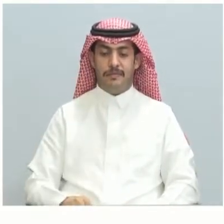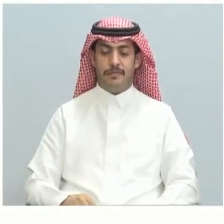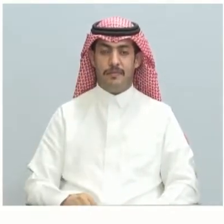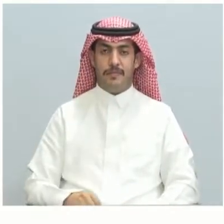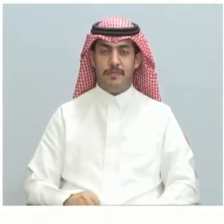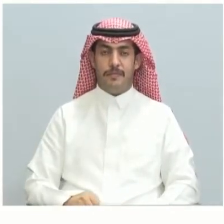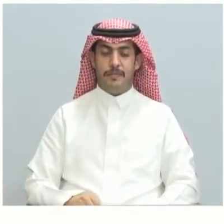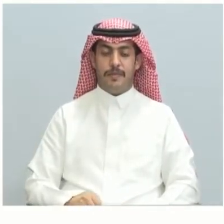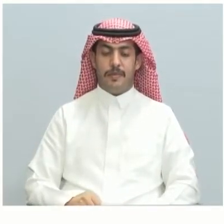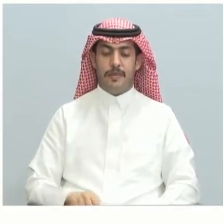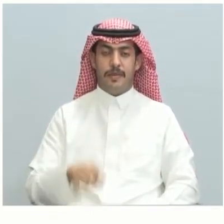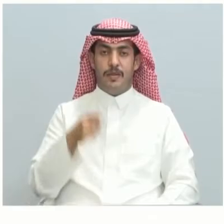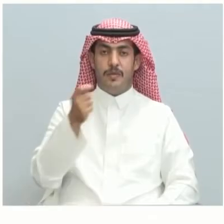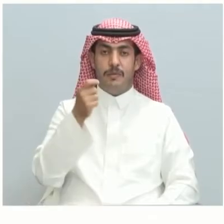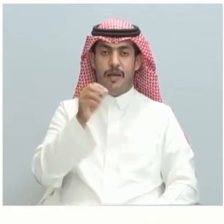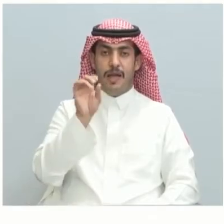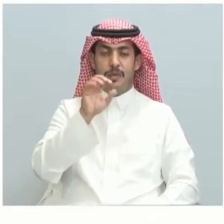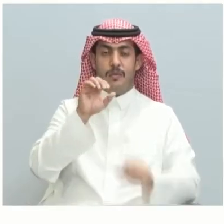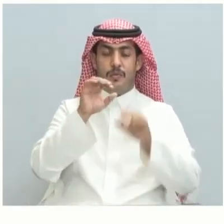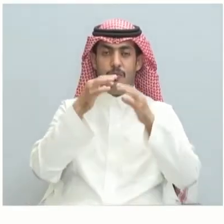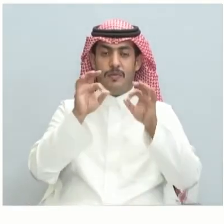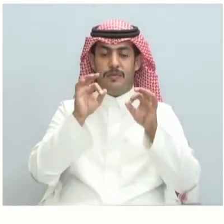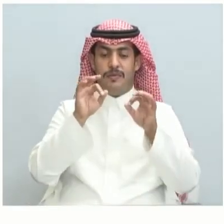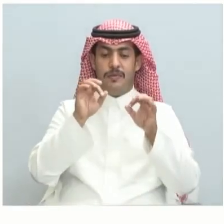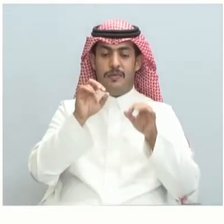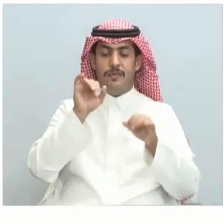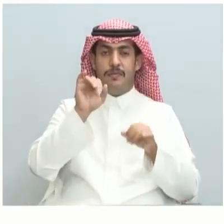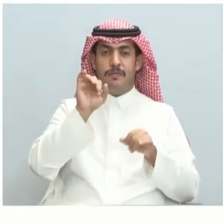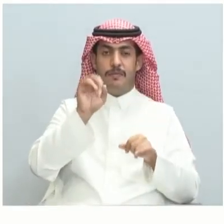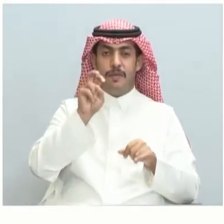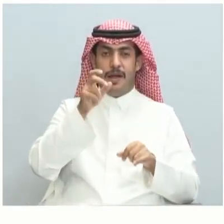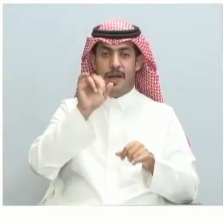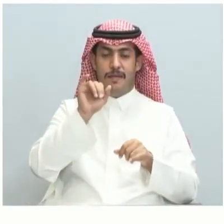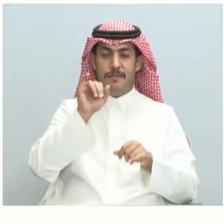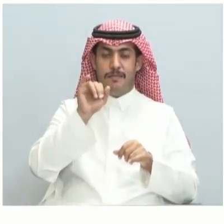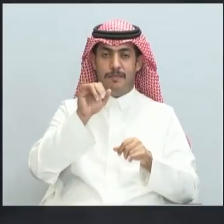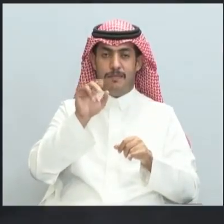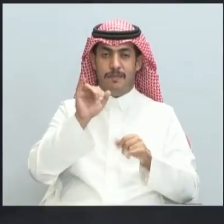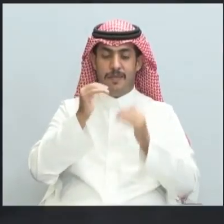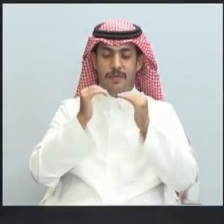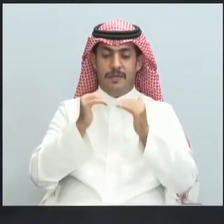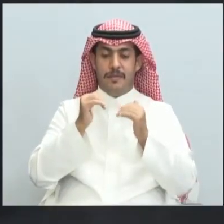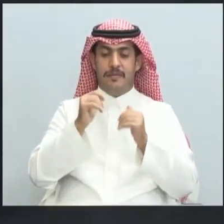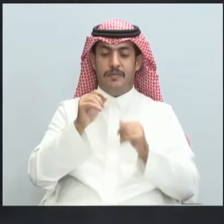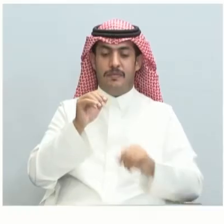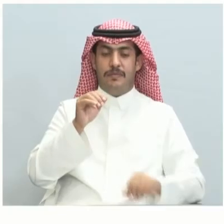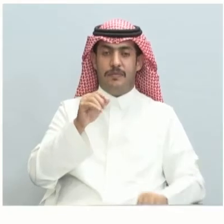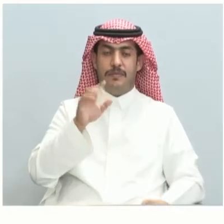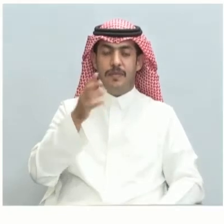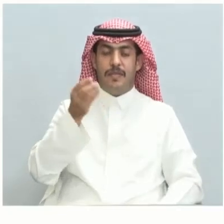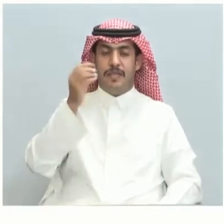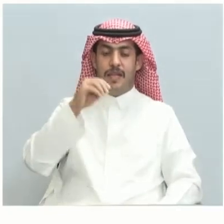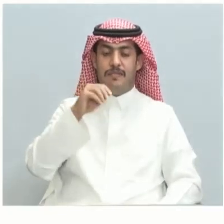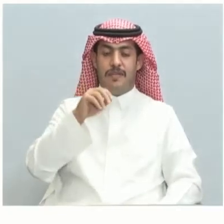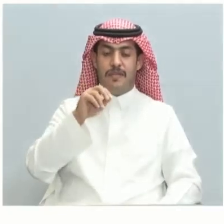قمنا بضرب العدد الكلي في المقام اثناء ضرب اثنان ومن ثم اضفنا اليه